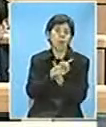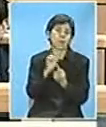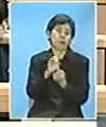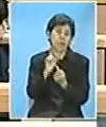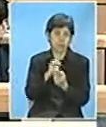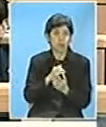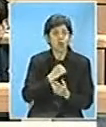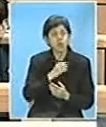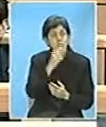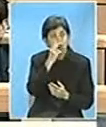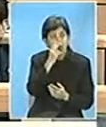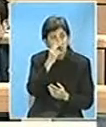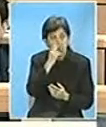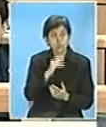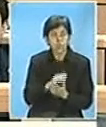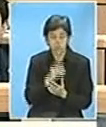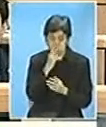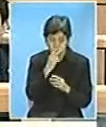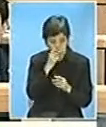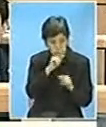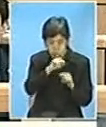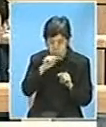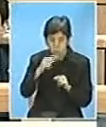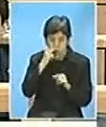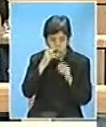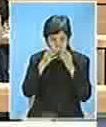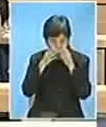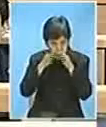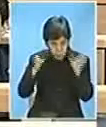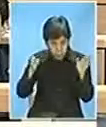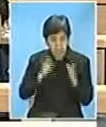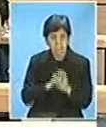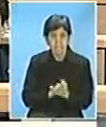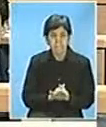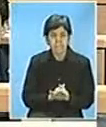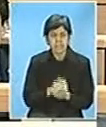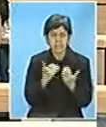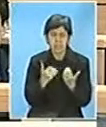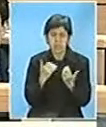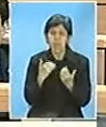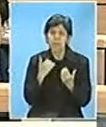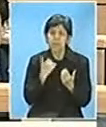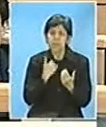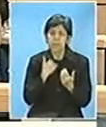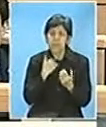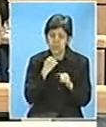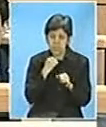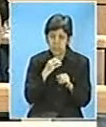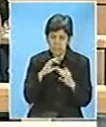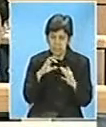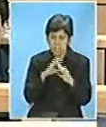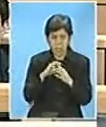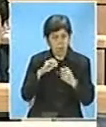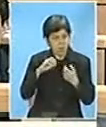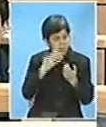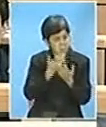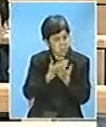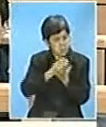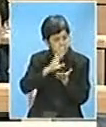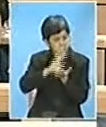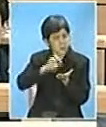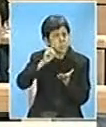นั้นต้องดูให้อย่างรอบคอบและรอบด้านหรือแม้กระทั่งถึงว่าการมุ่งสู่การสะท้อนต้นทุนที่แท้จริง